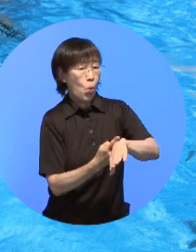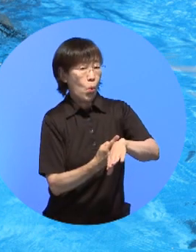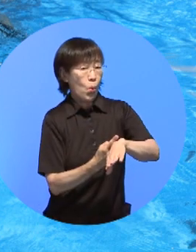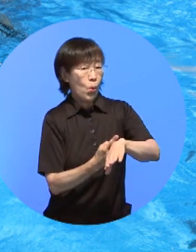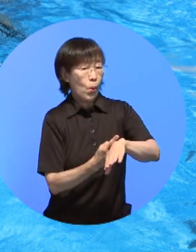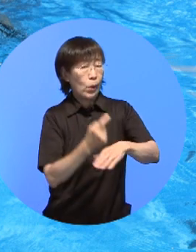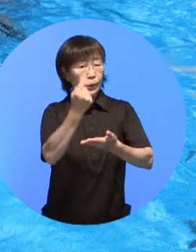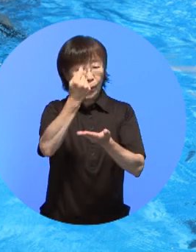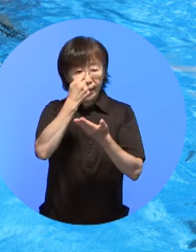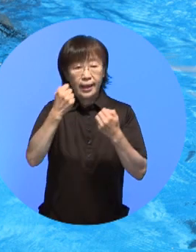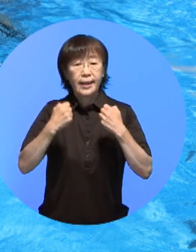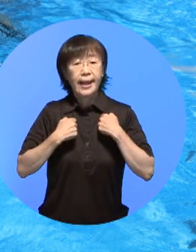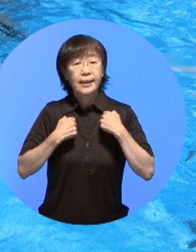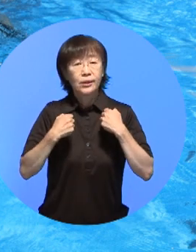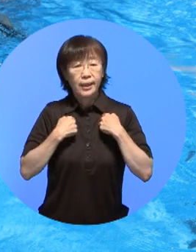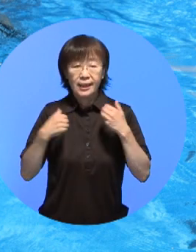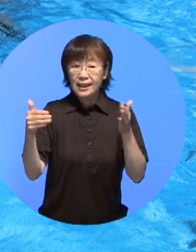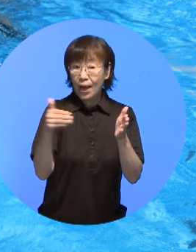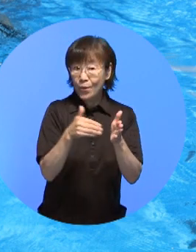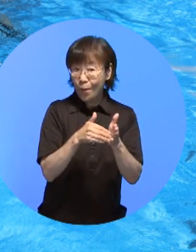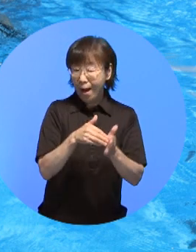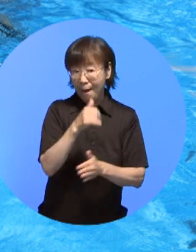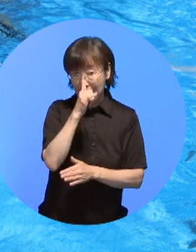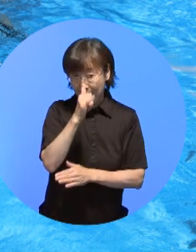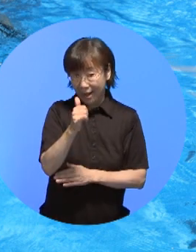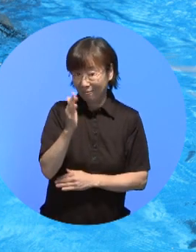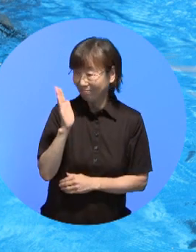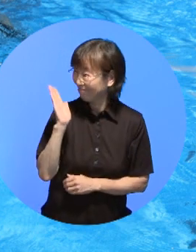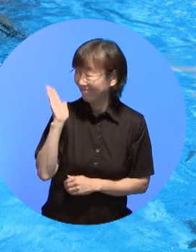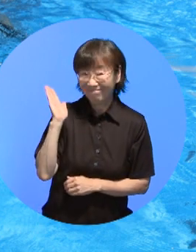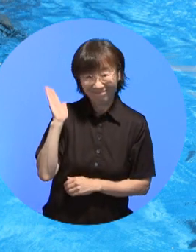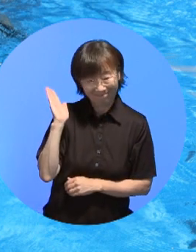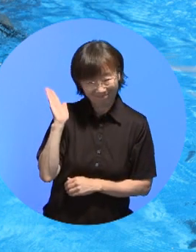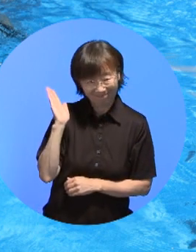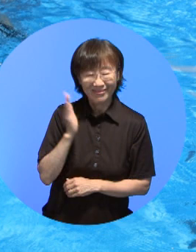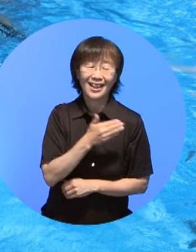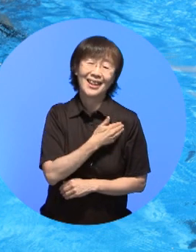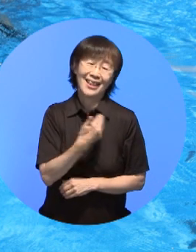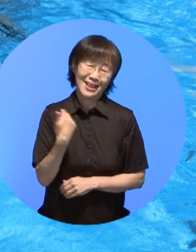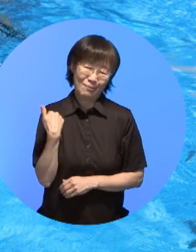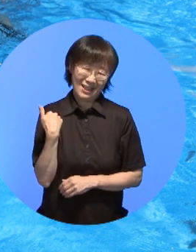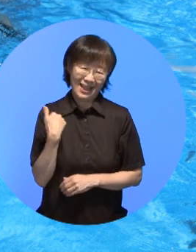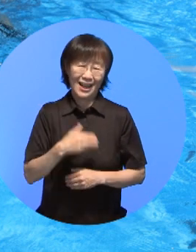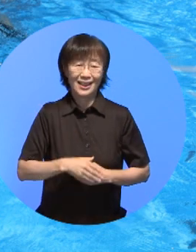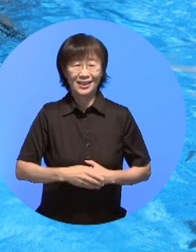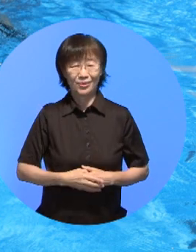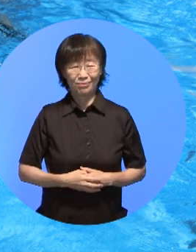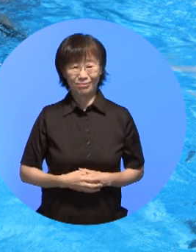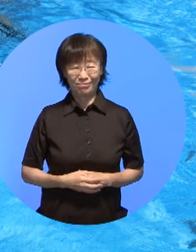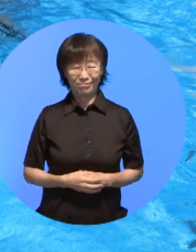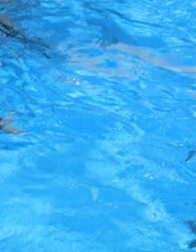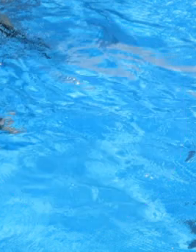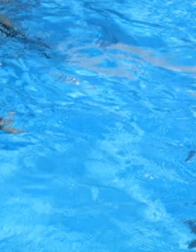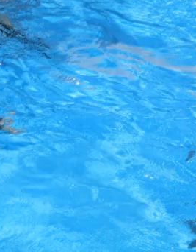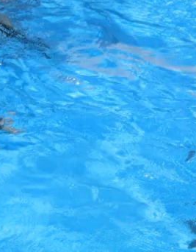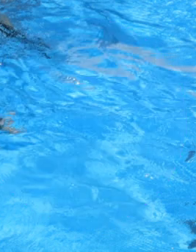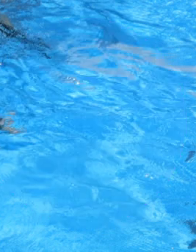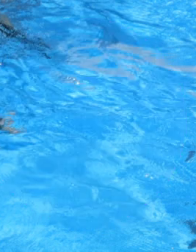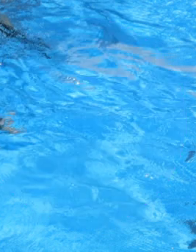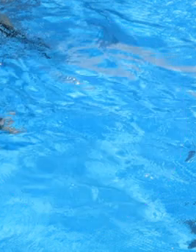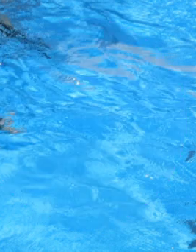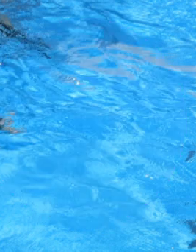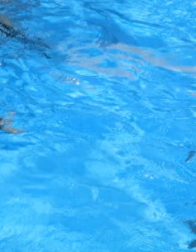行く体制やコツなどを教わりながら練習し最後には上手に浮くことができるようになっていまし